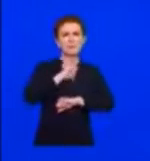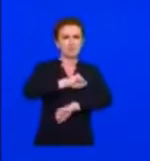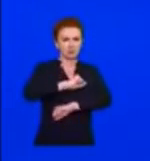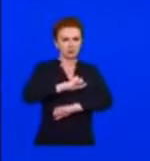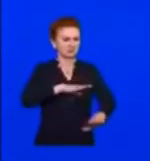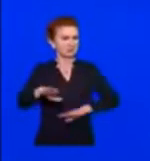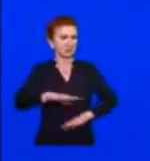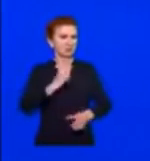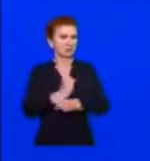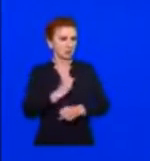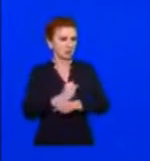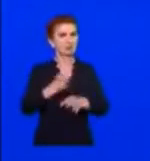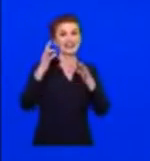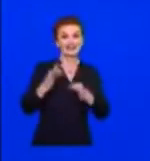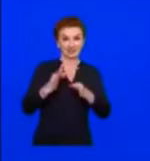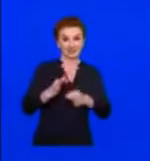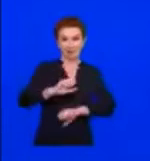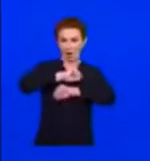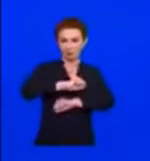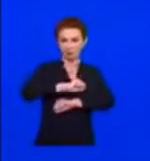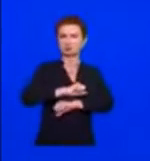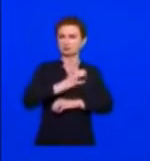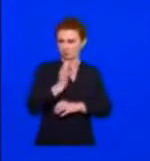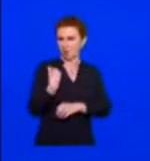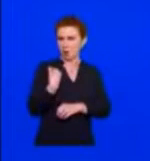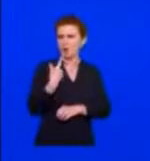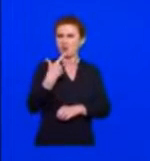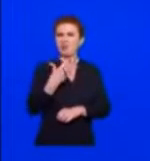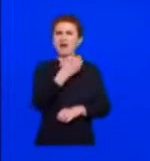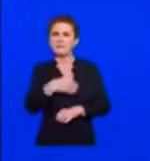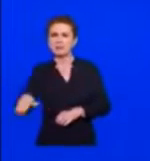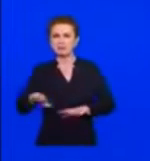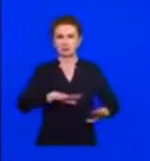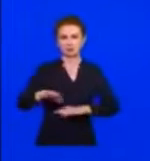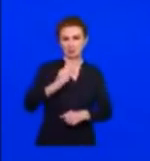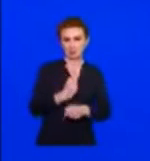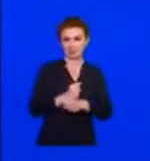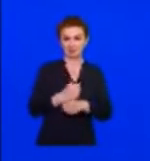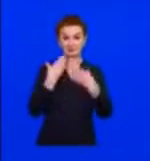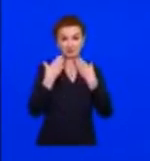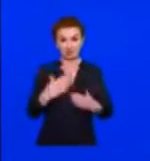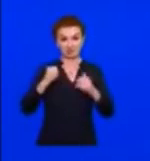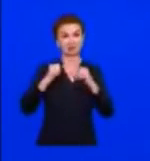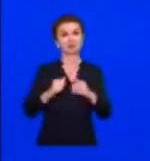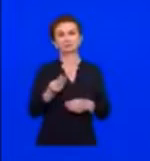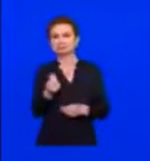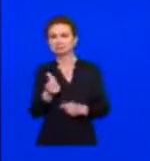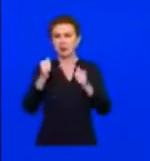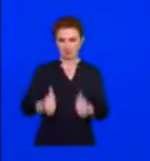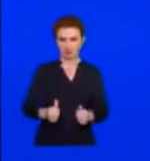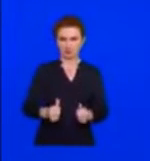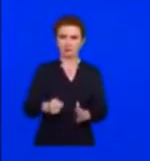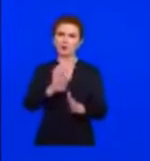dzisiaj obroniliśmy 2 miliony miejsc pracy. To jest dzięki naszemu postojowemu, dzięki ulgach w ZUS,